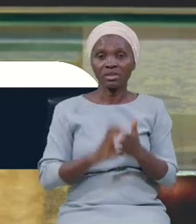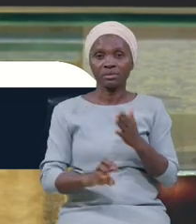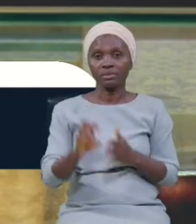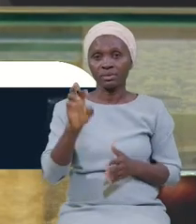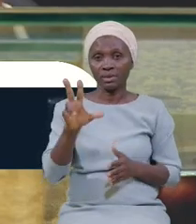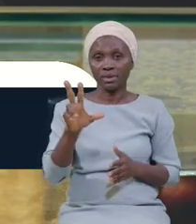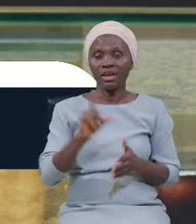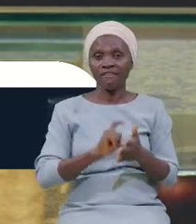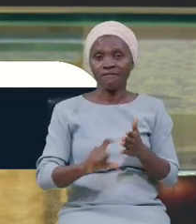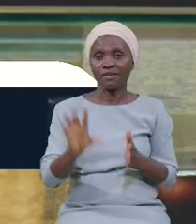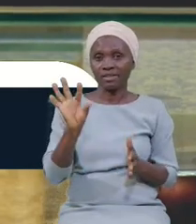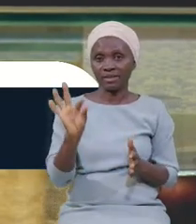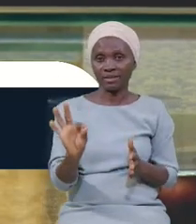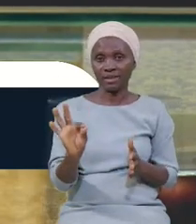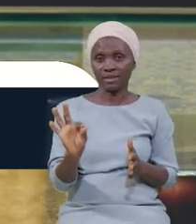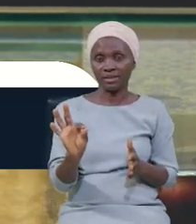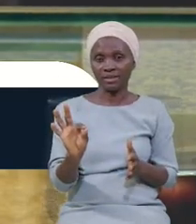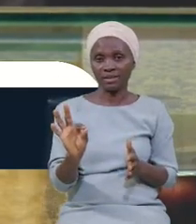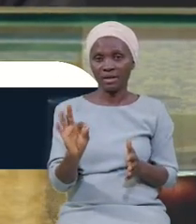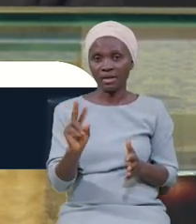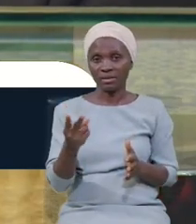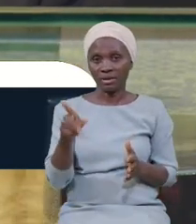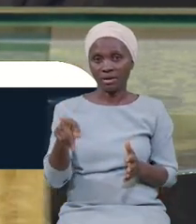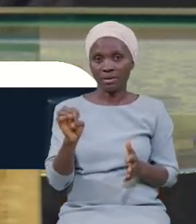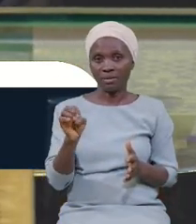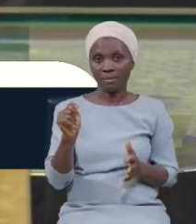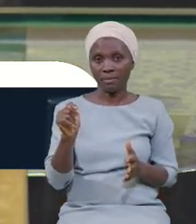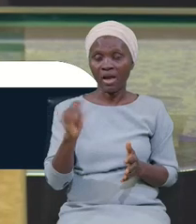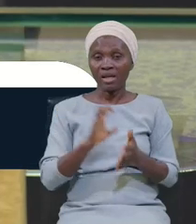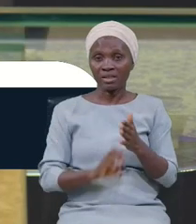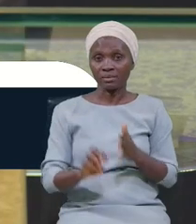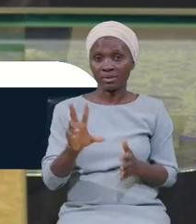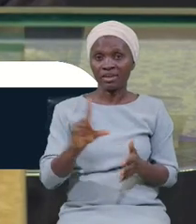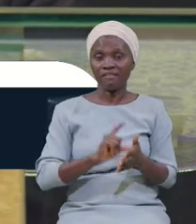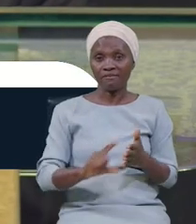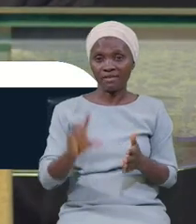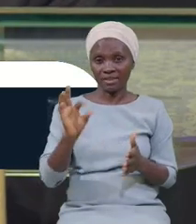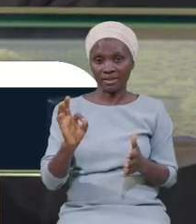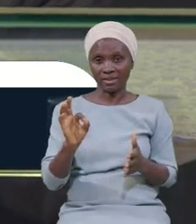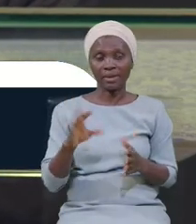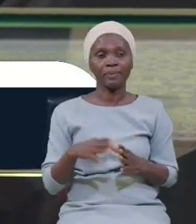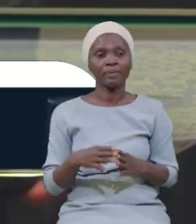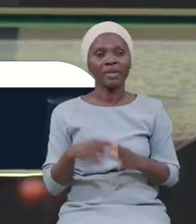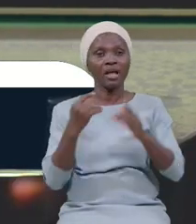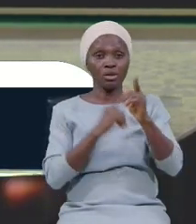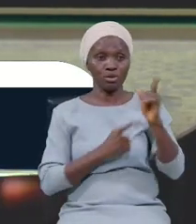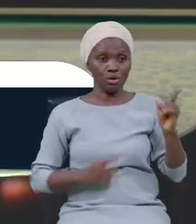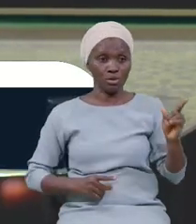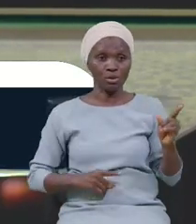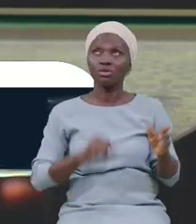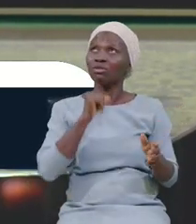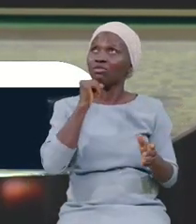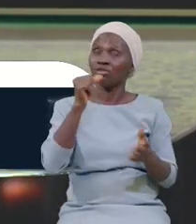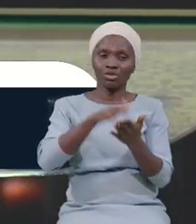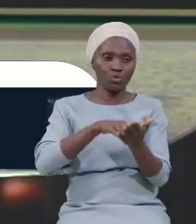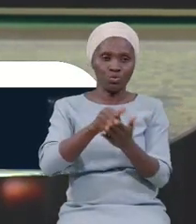2 Pierre 3 verset 9. 2 Pierre 3 verset 9. Le Seigneur ne tarde pas